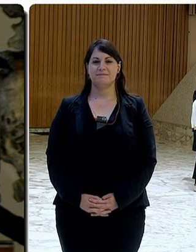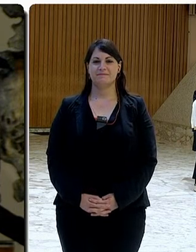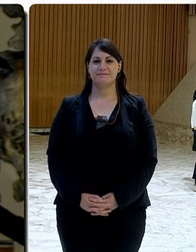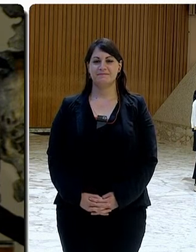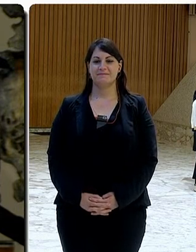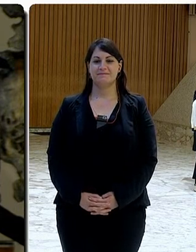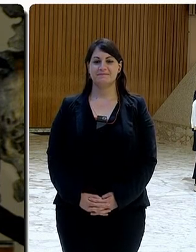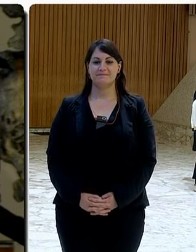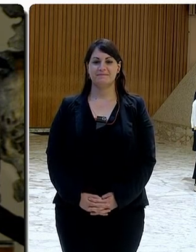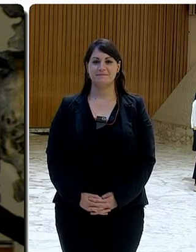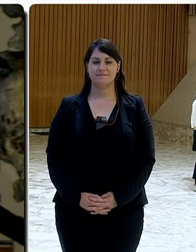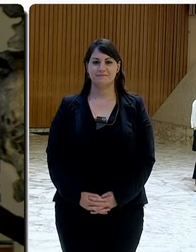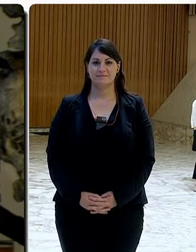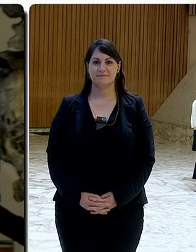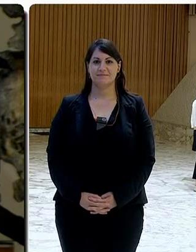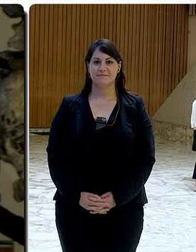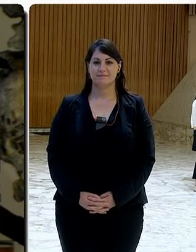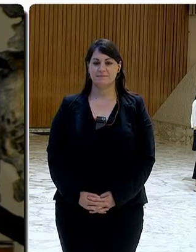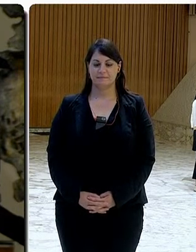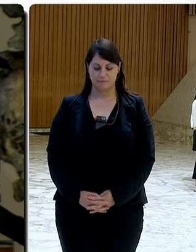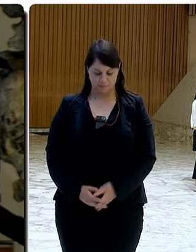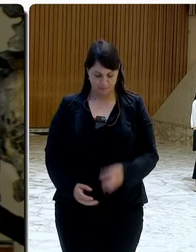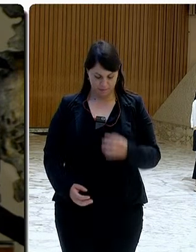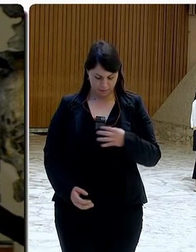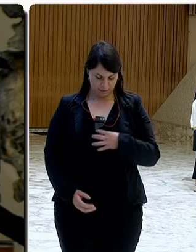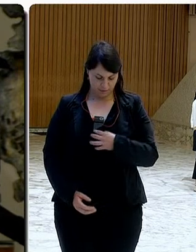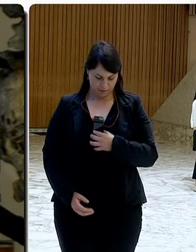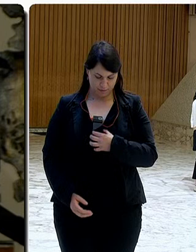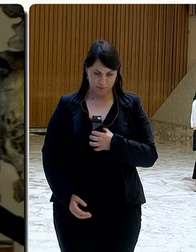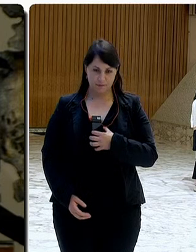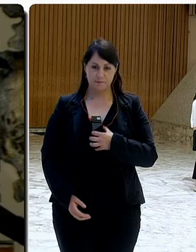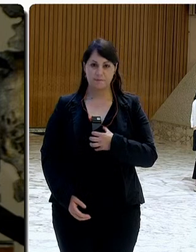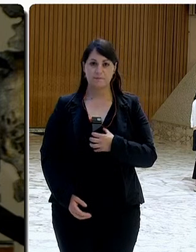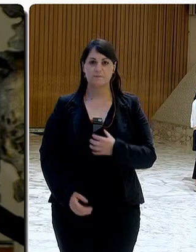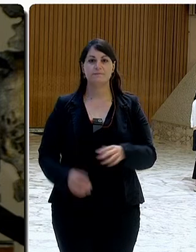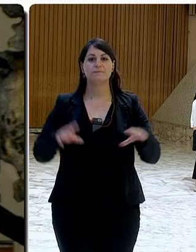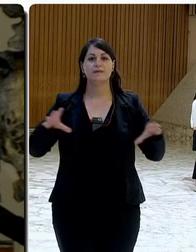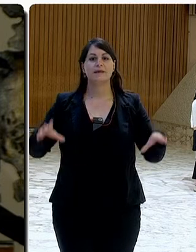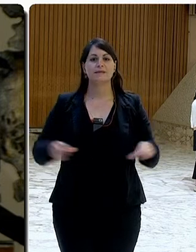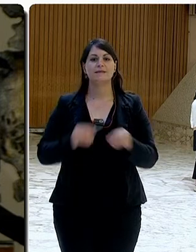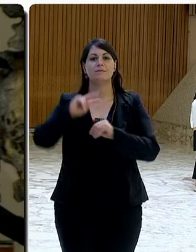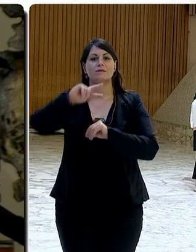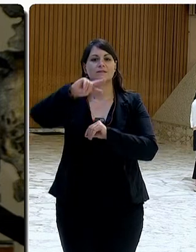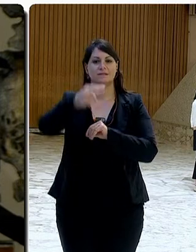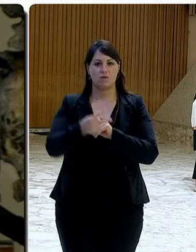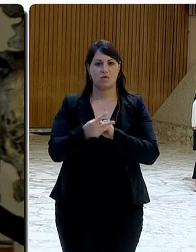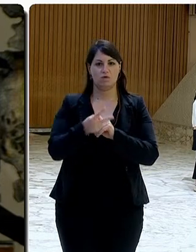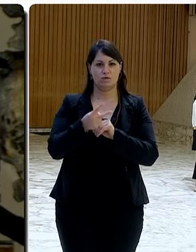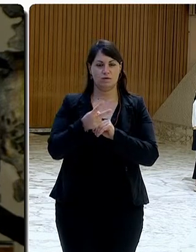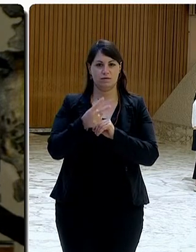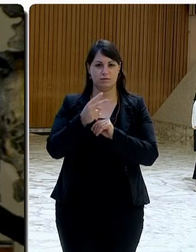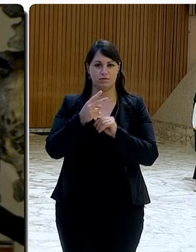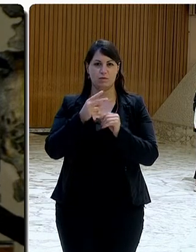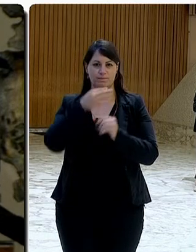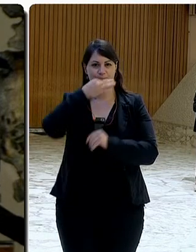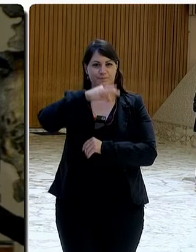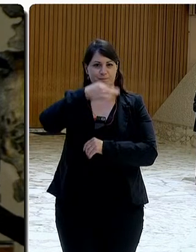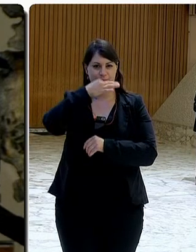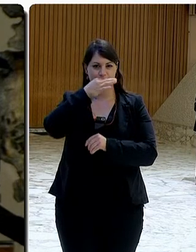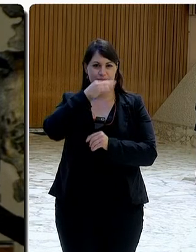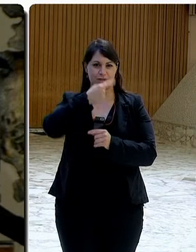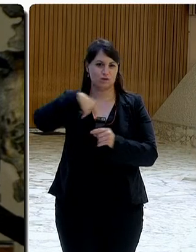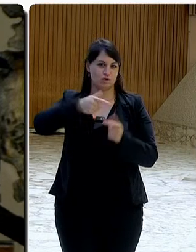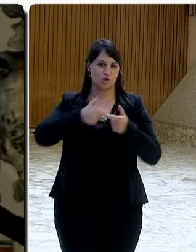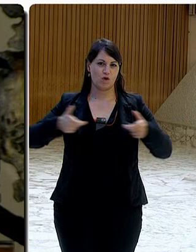Allora, incominciamo con il secondo panel del nostro